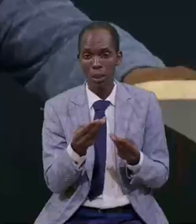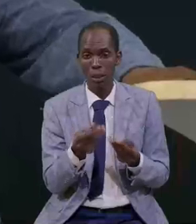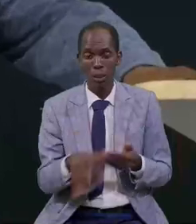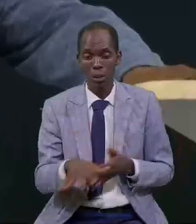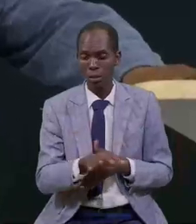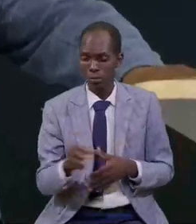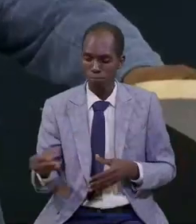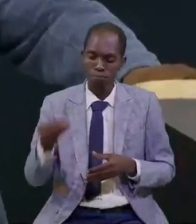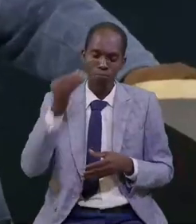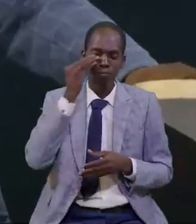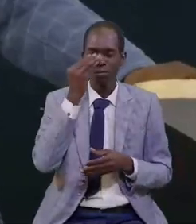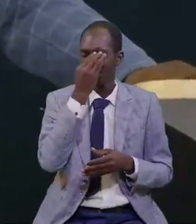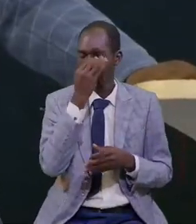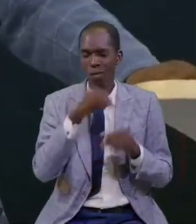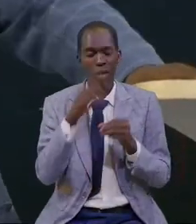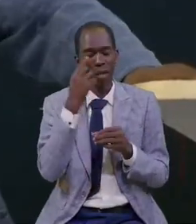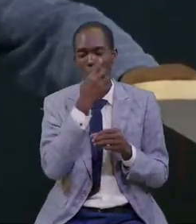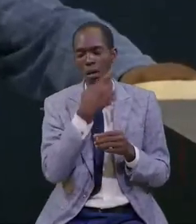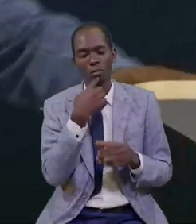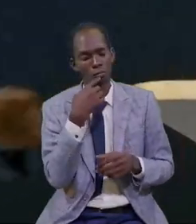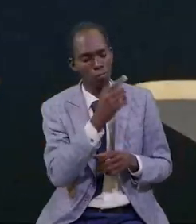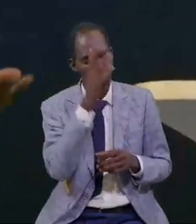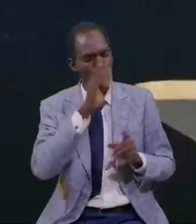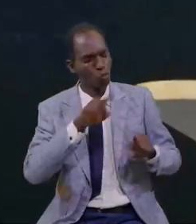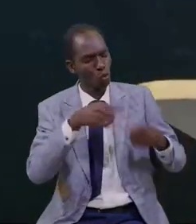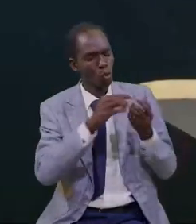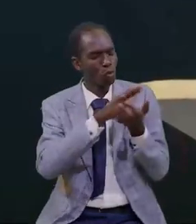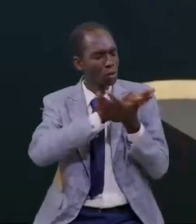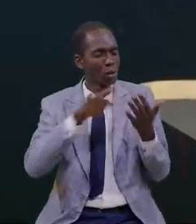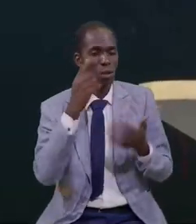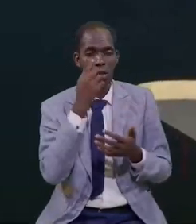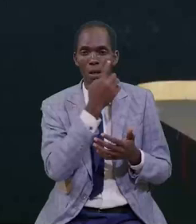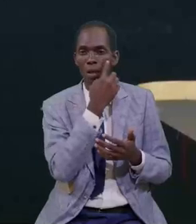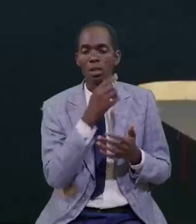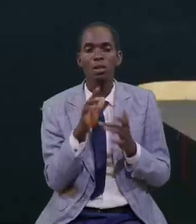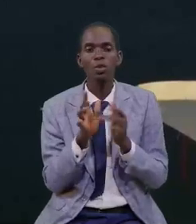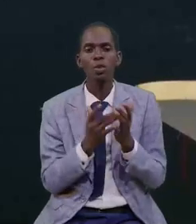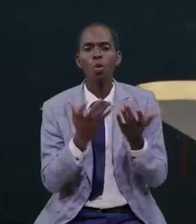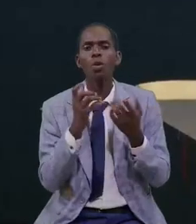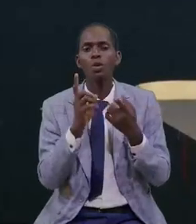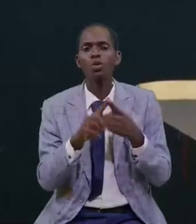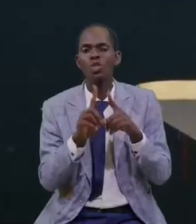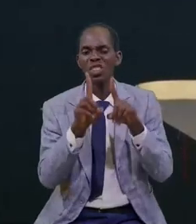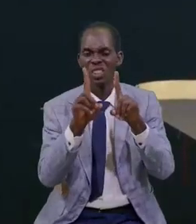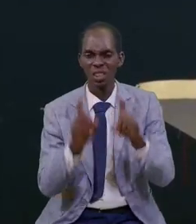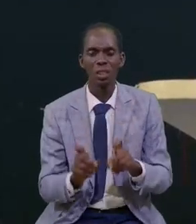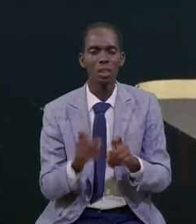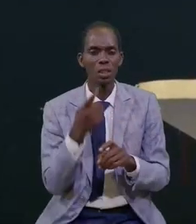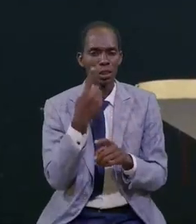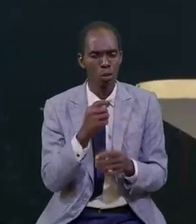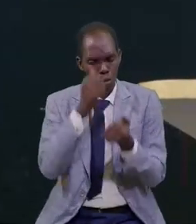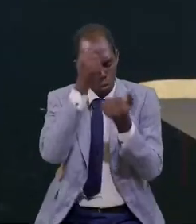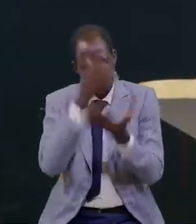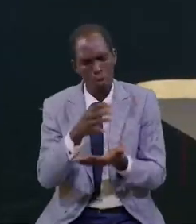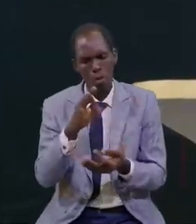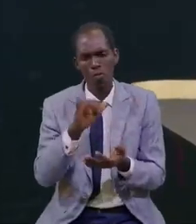et a dit va te laver il voulait tester son obéissance il pouvait dire que les